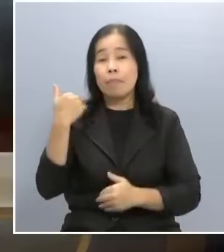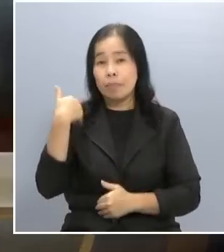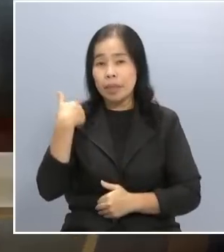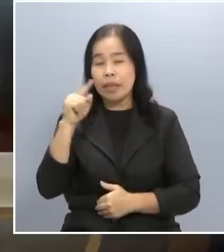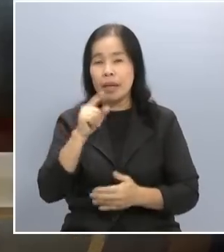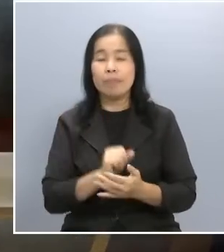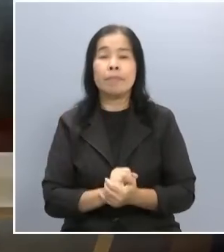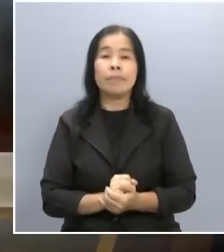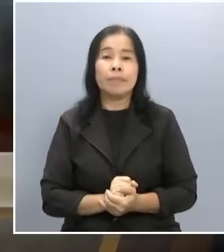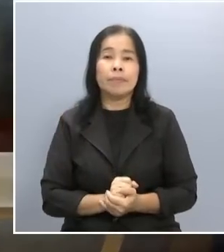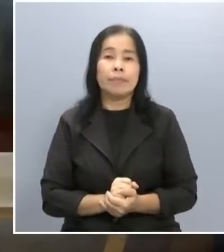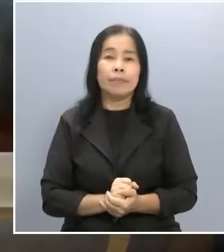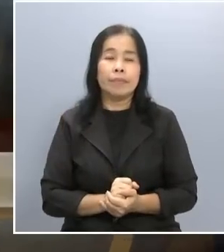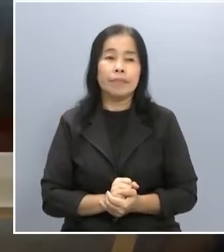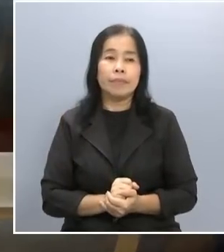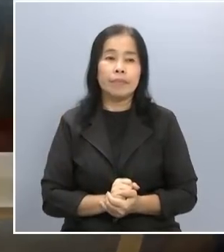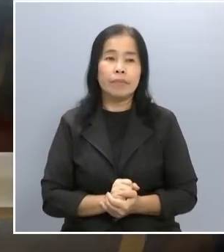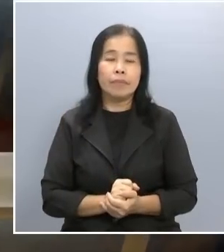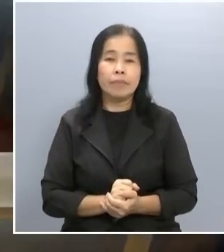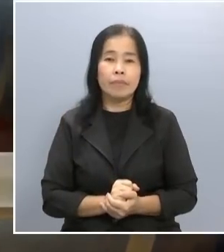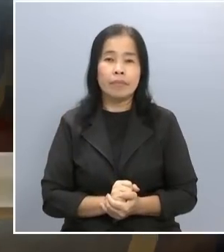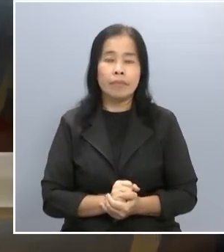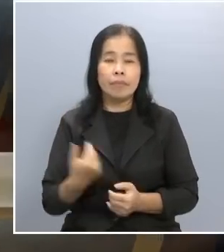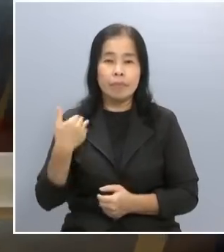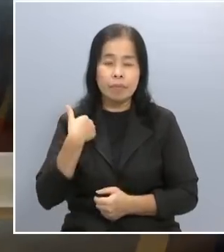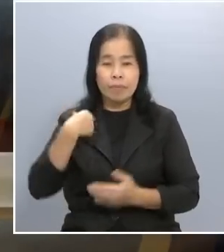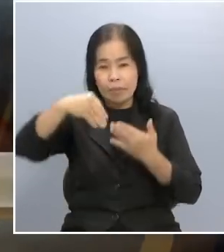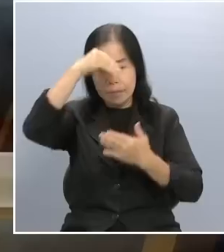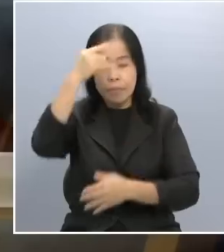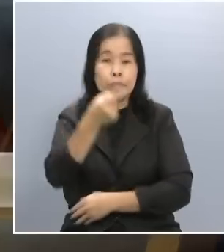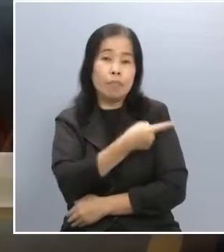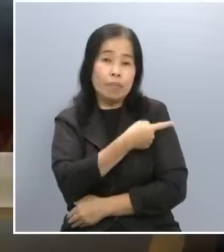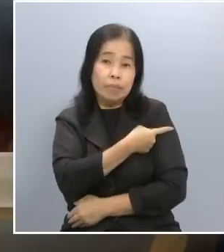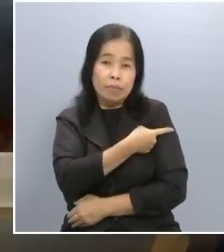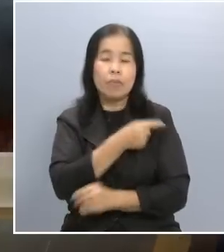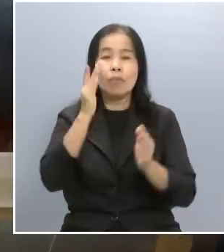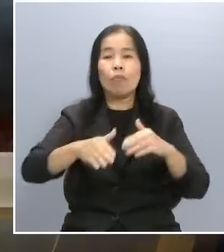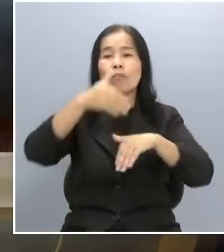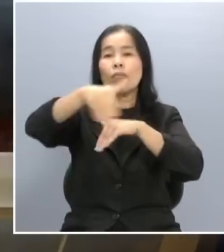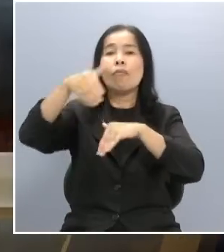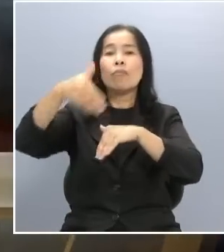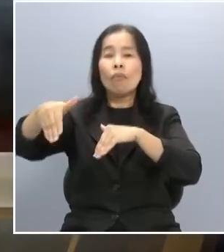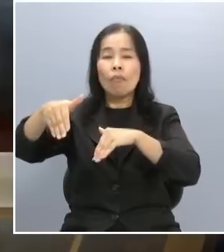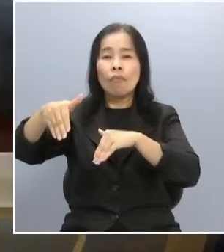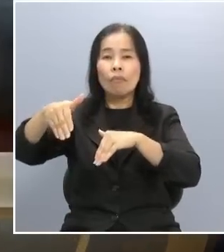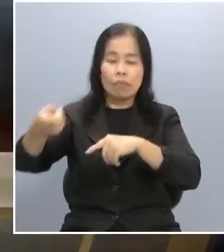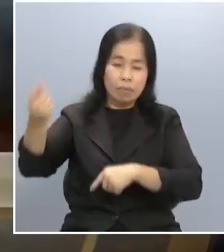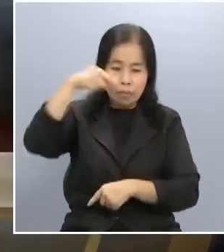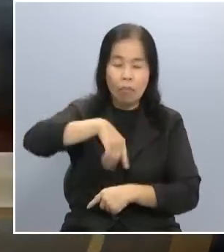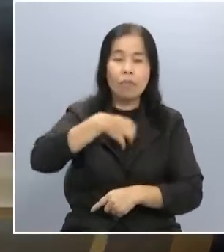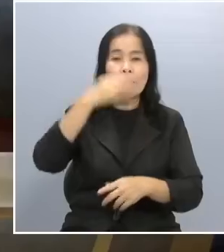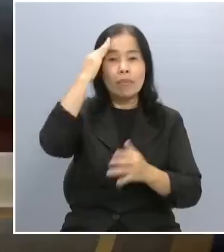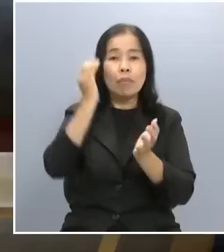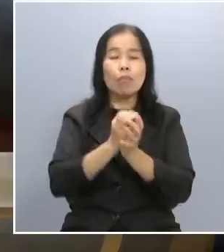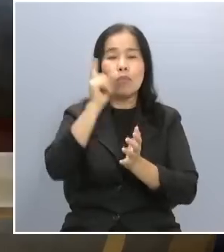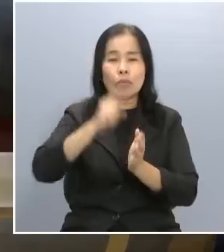จะเรียกว่าอะไรได้วุฒิปริญญาตรีแต่ว่าเป็นบุคคลภายนอกแล้วเบนเข็มจะมาเป็นตำรวจมันต้องมี